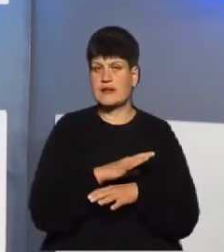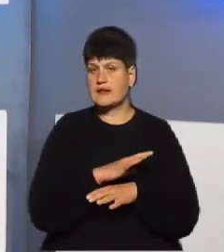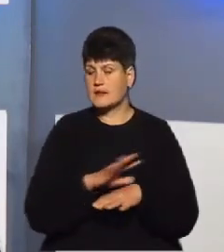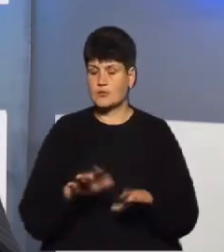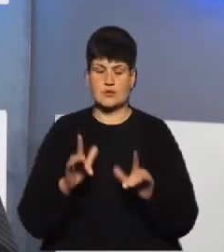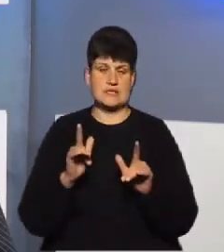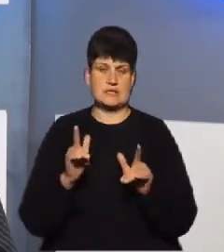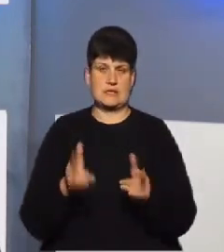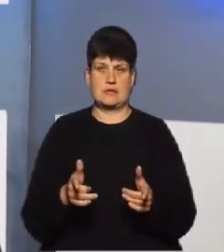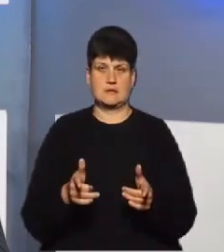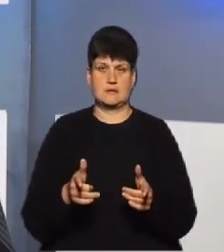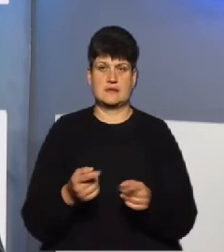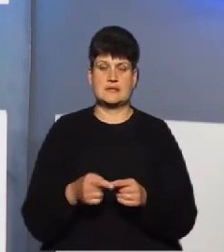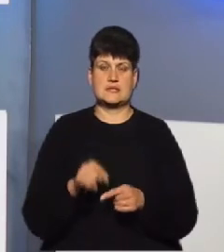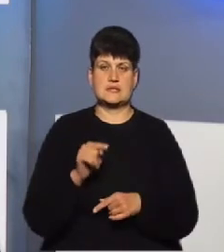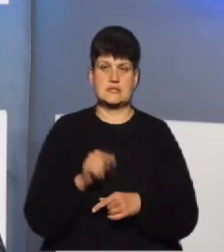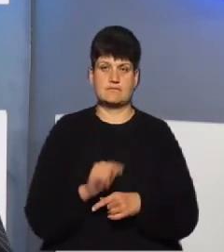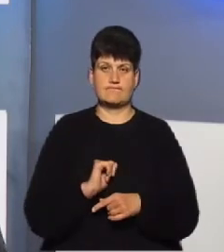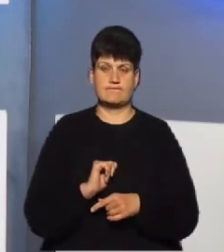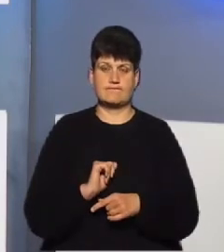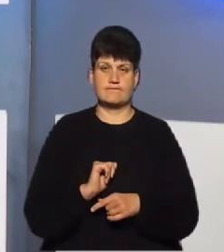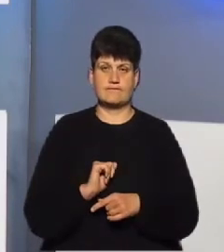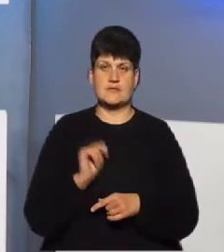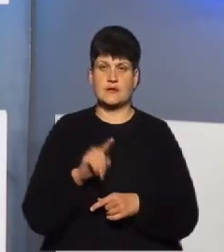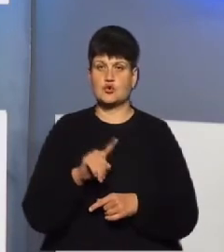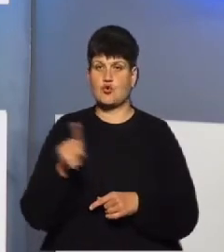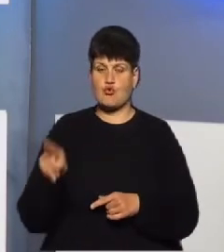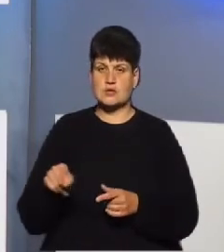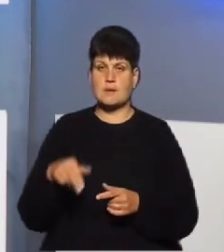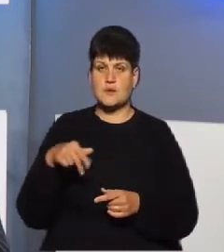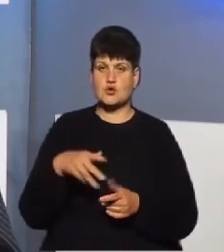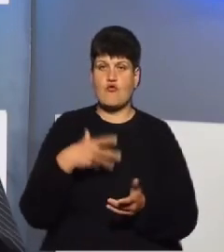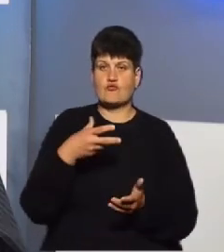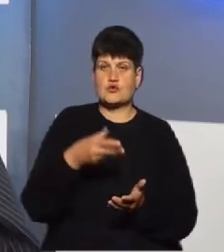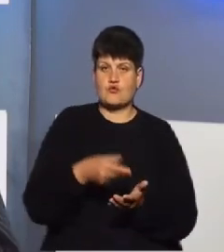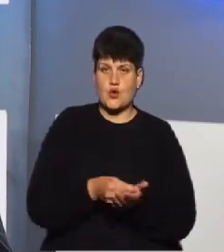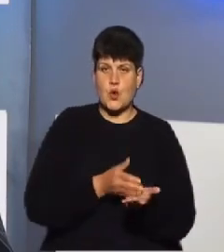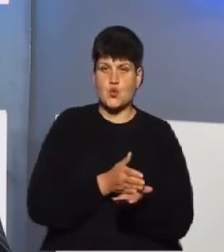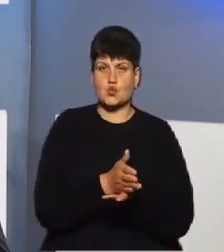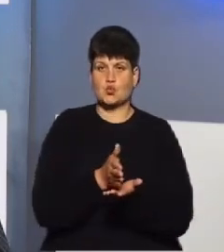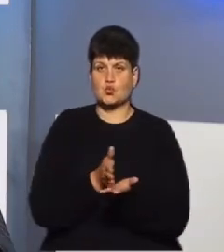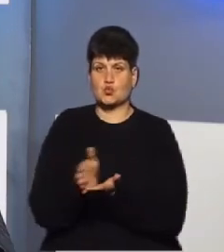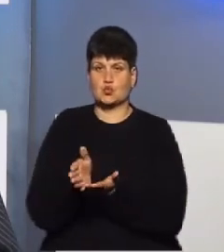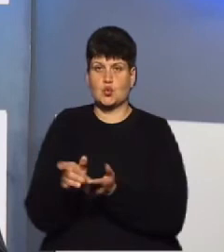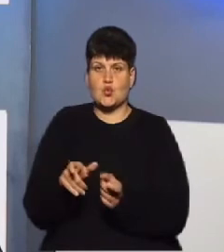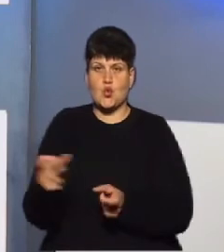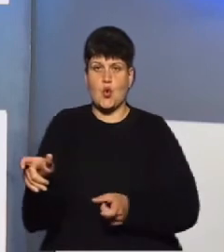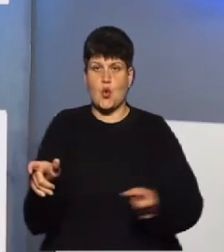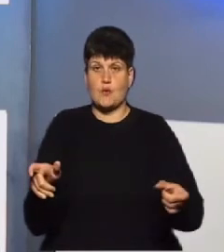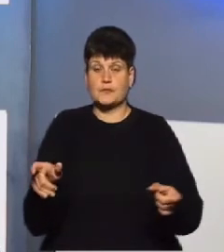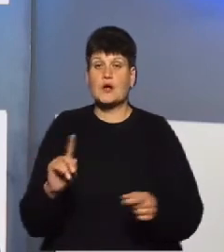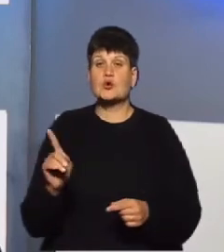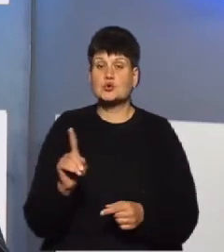з цим. Так що кожен пішов своєю дорогою. Щодо польської